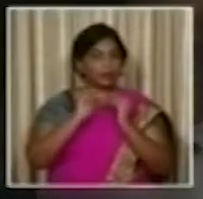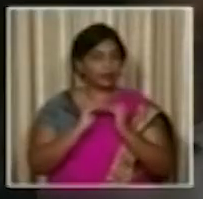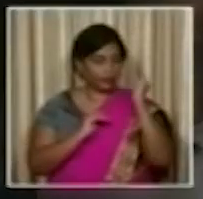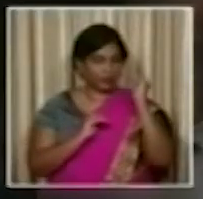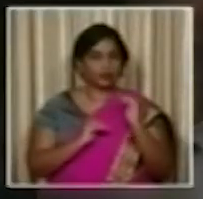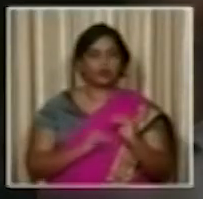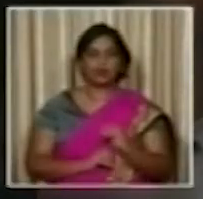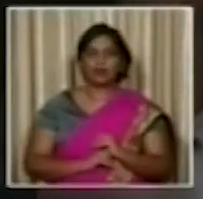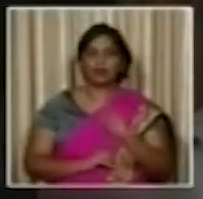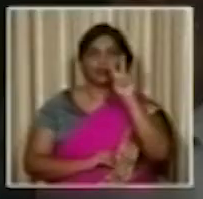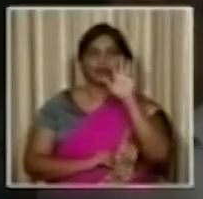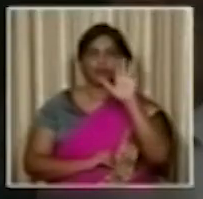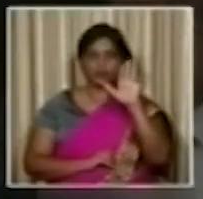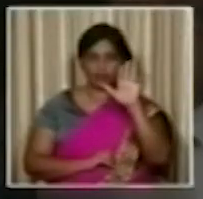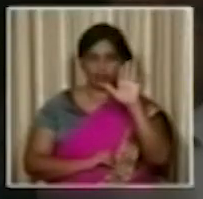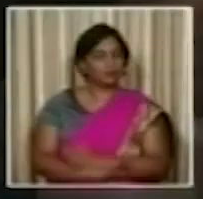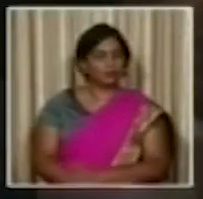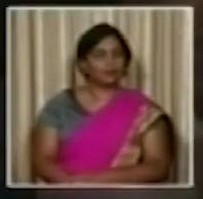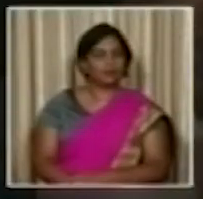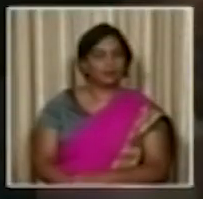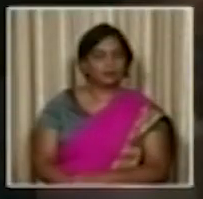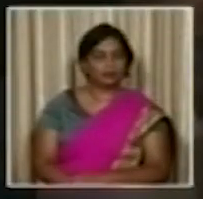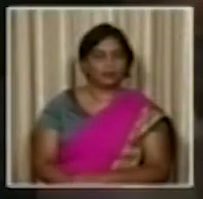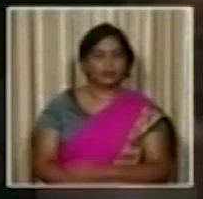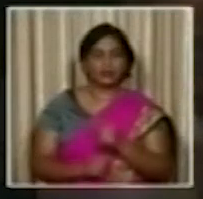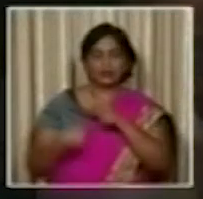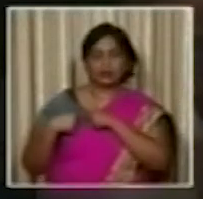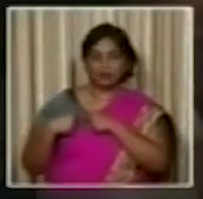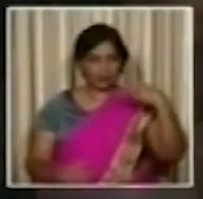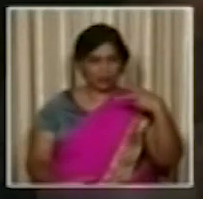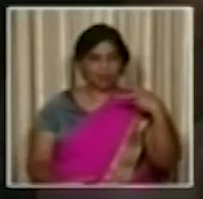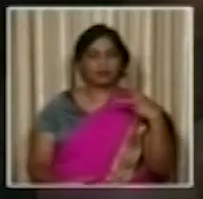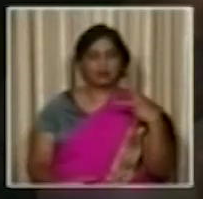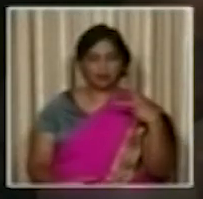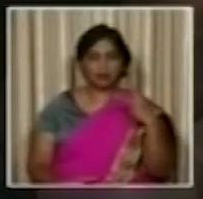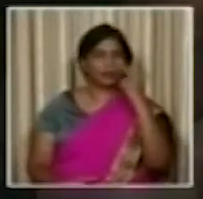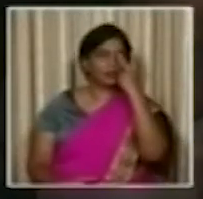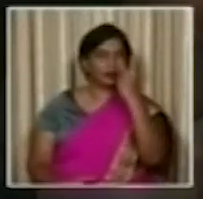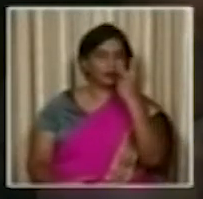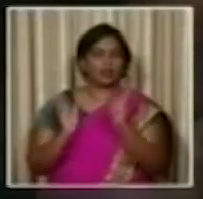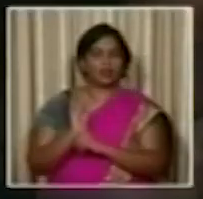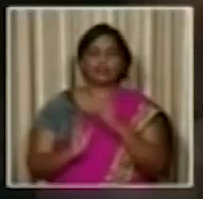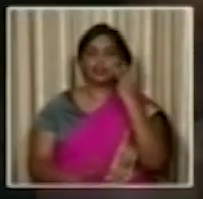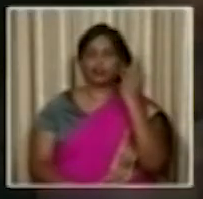1,241,623 ரூபாய் 83%, 38.9% அதிகரிப்பு. உதவி முகாமையாளர் பிரிவு